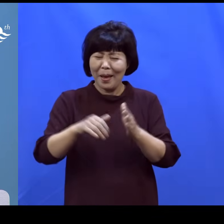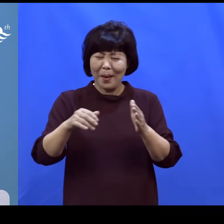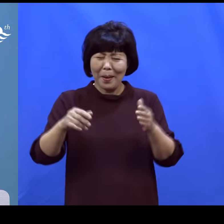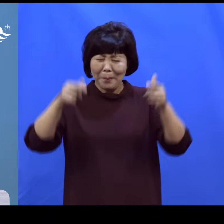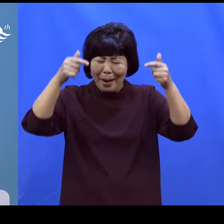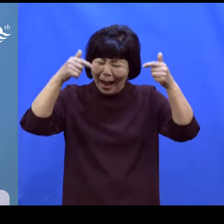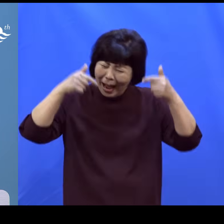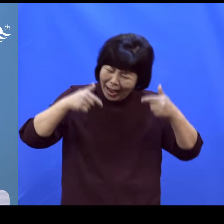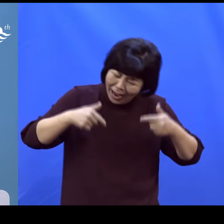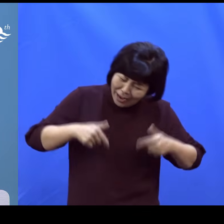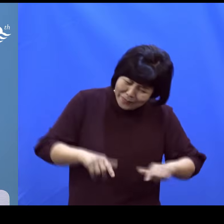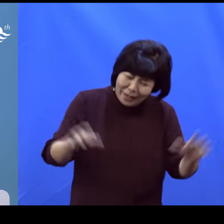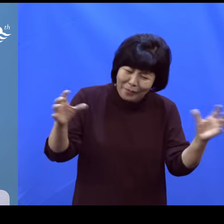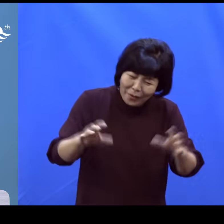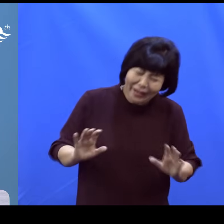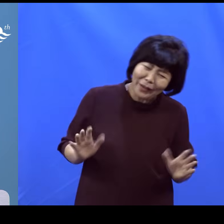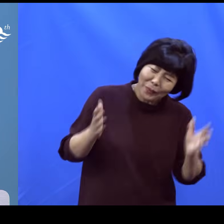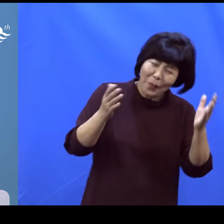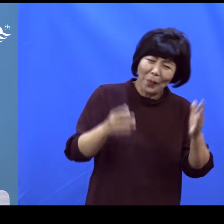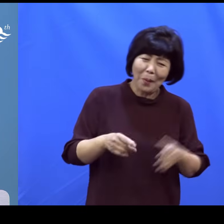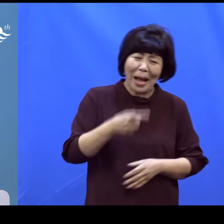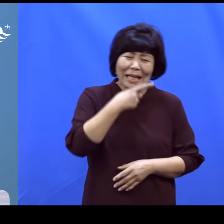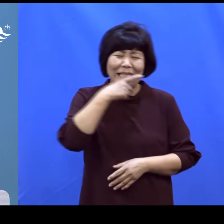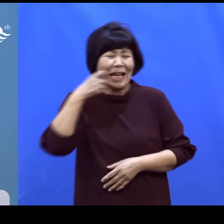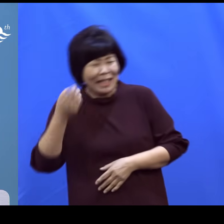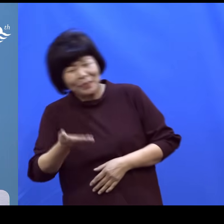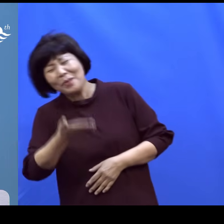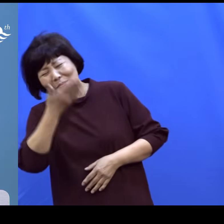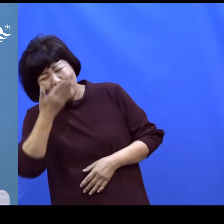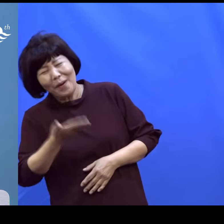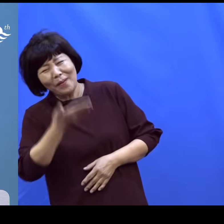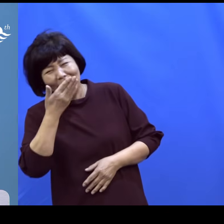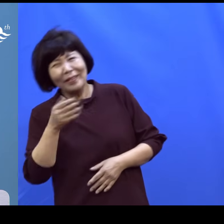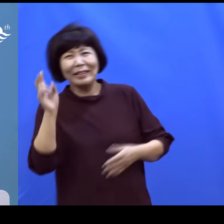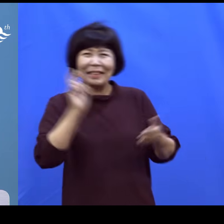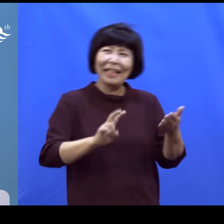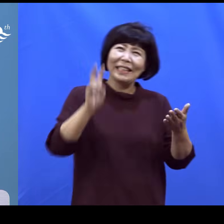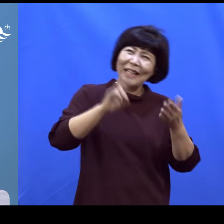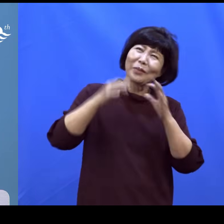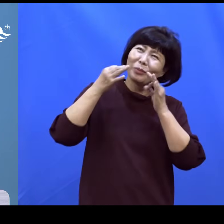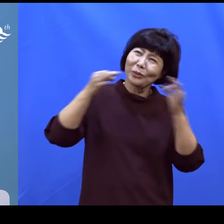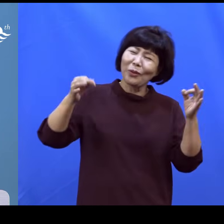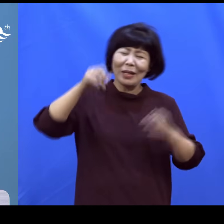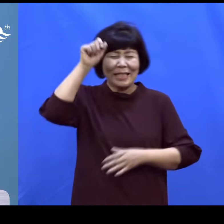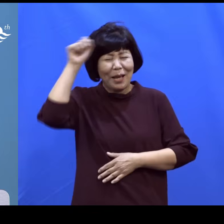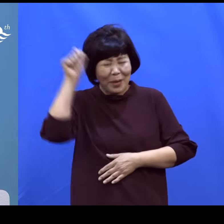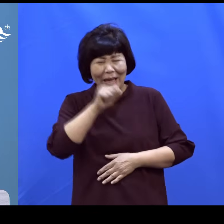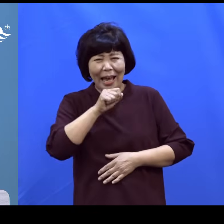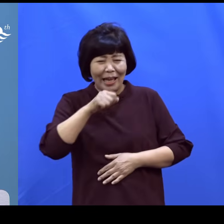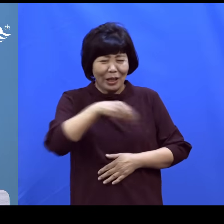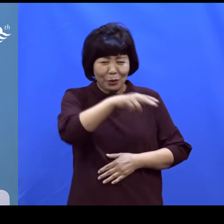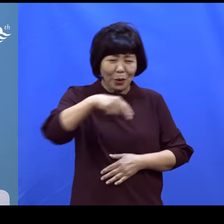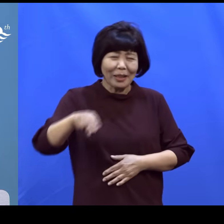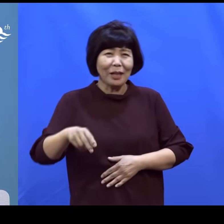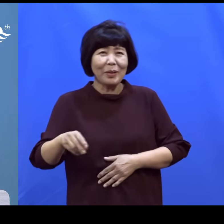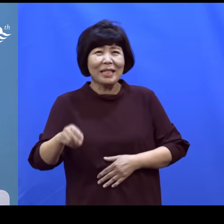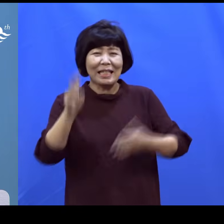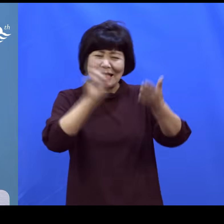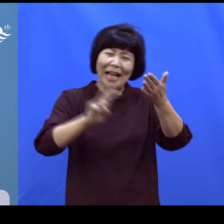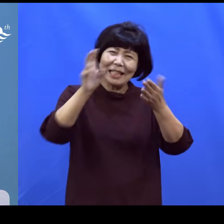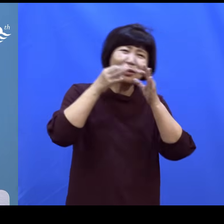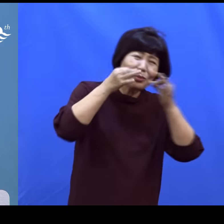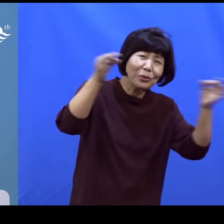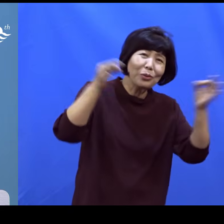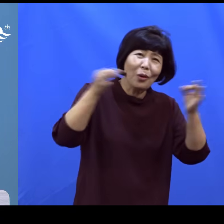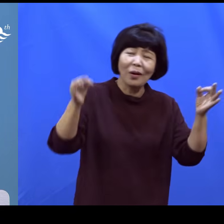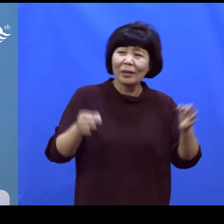이렇게 하고 뭐 짜장면 뭐 이거 하고 막 밤새 또 뭐 간식 먹고 새벽송 돌고 또 돌아와가지고 성탄 예배 때는